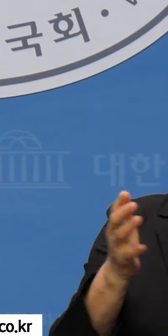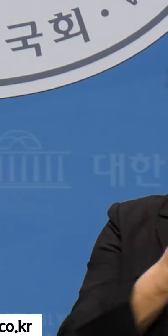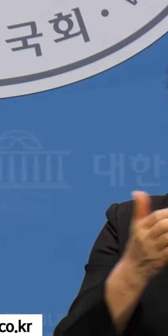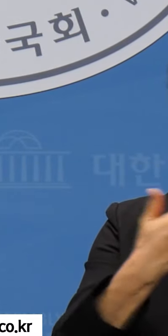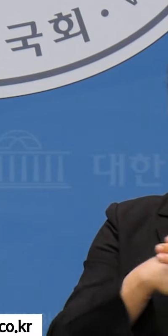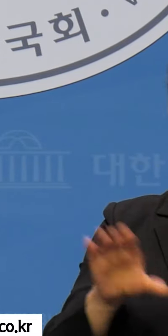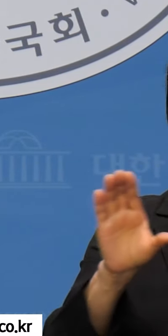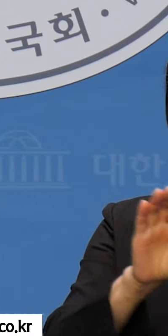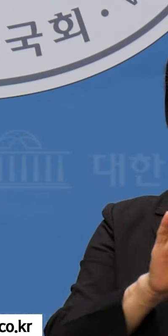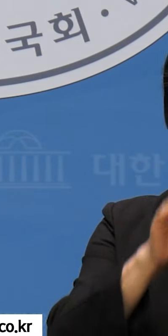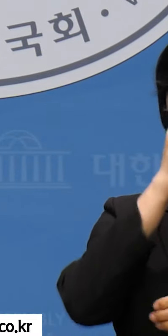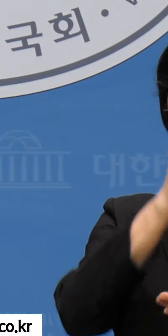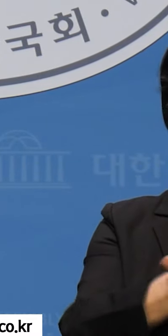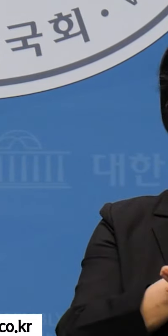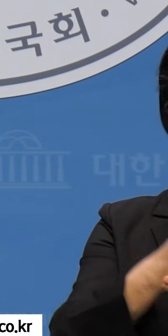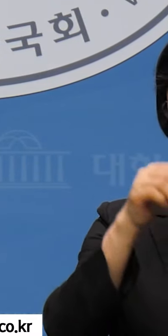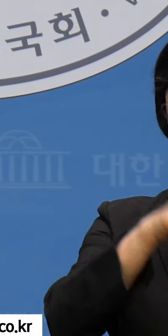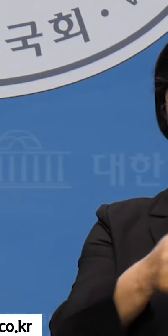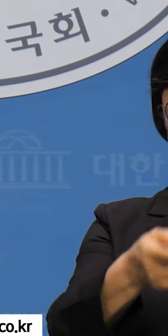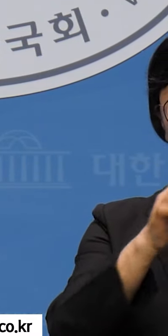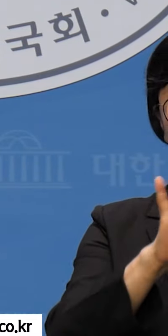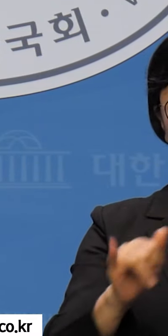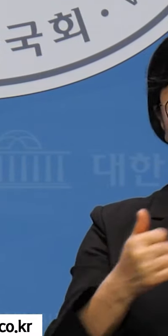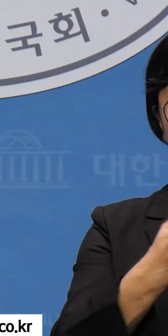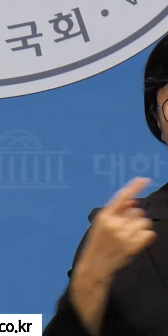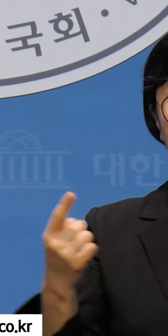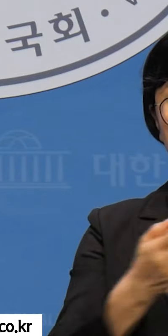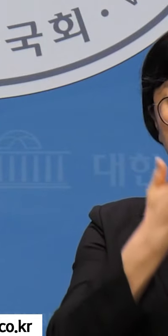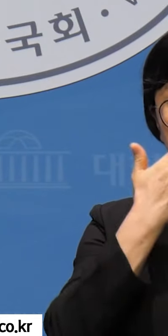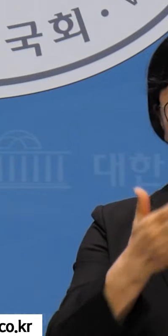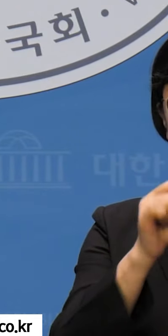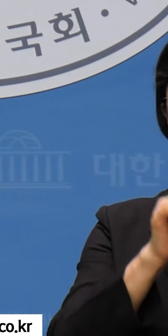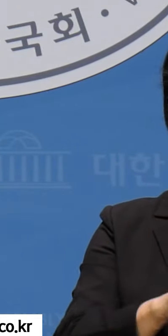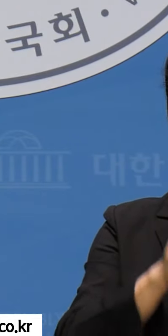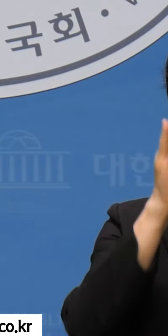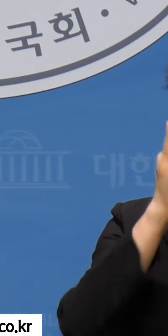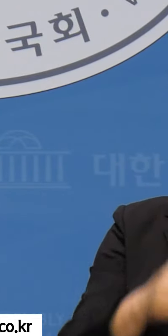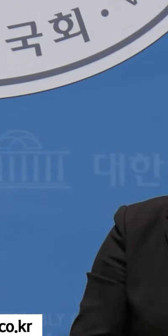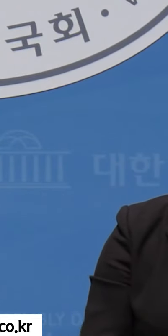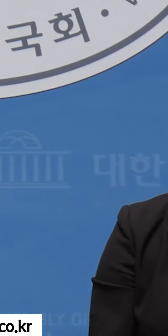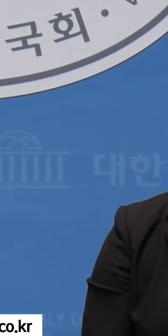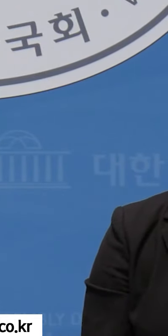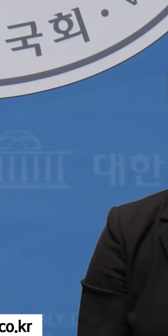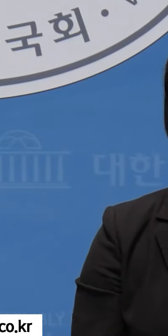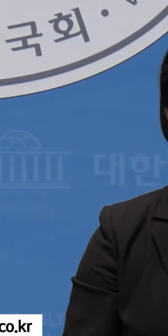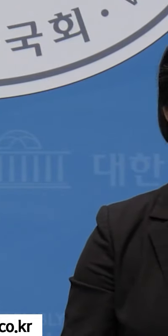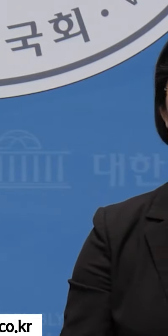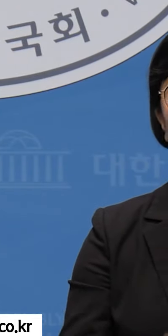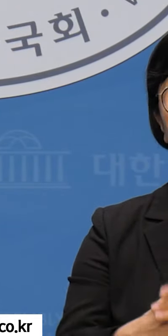전산 정상적인 유권자로 변경할 가능성이 있다. 4.